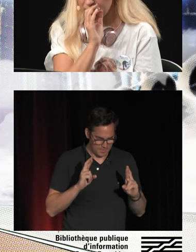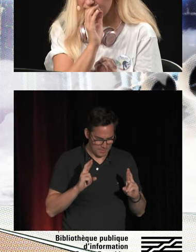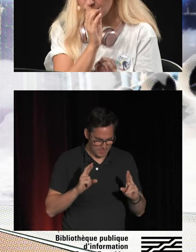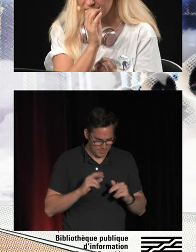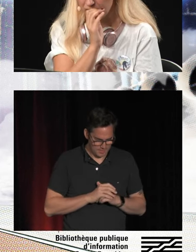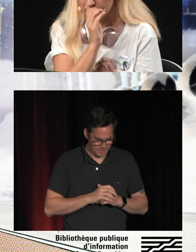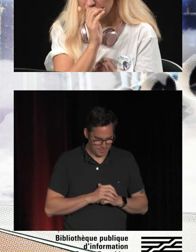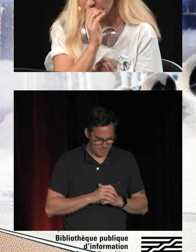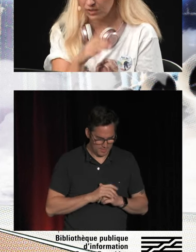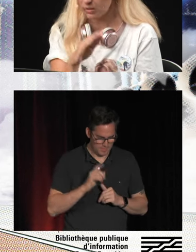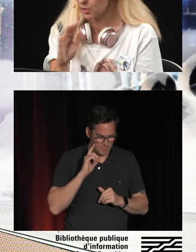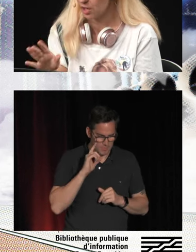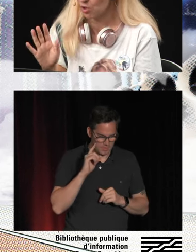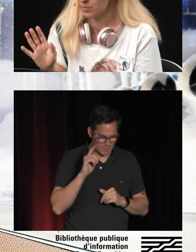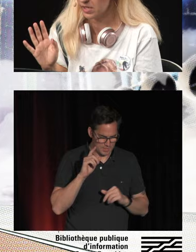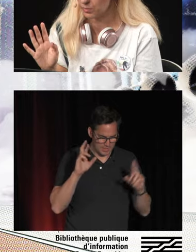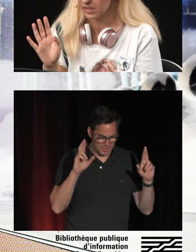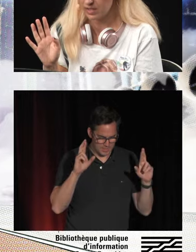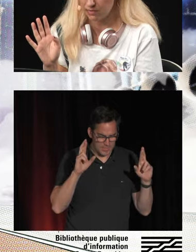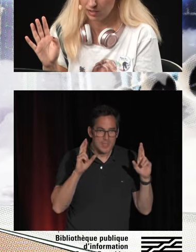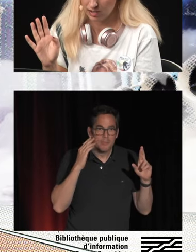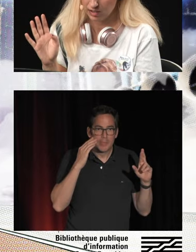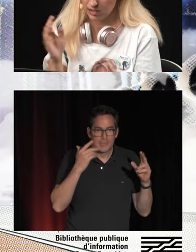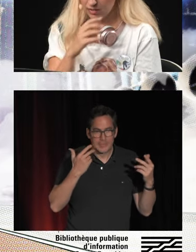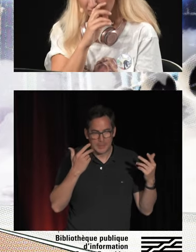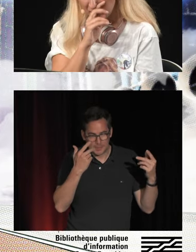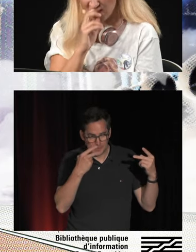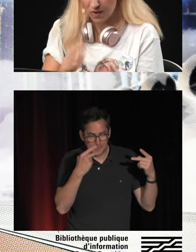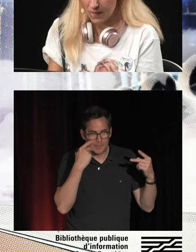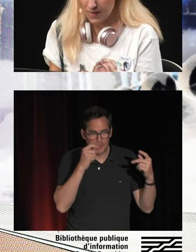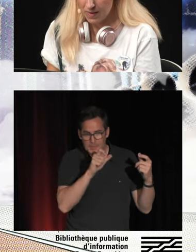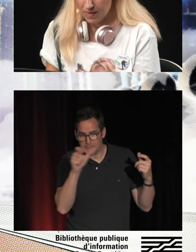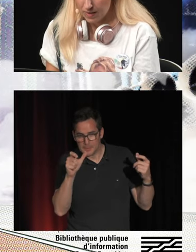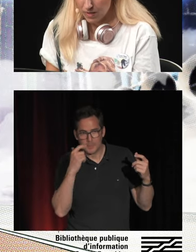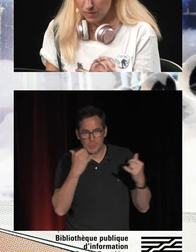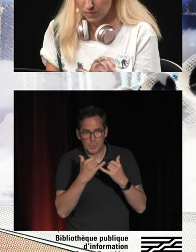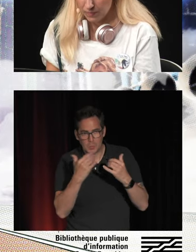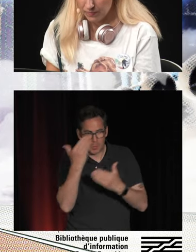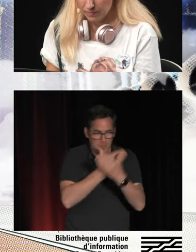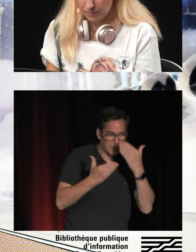coupe après l'histoire des flammes. Et normalement, j'ai un champi et on devrait être safe. Vraiment.